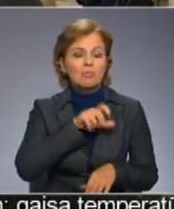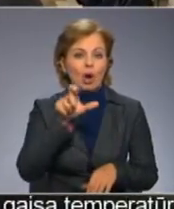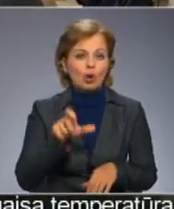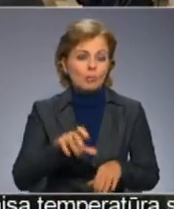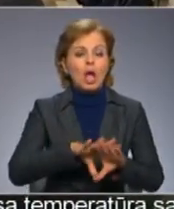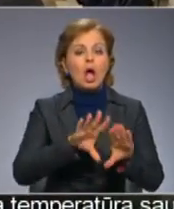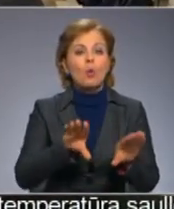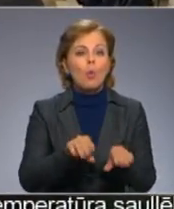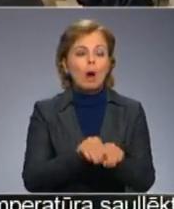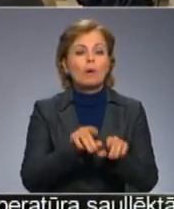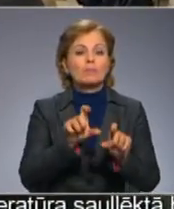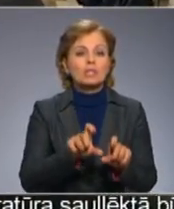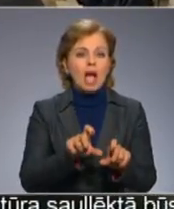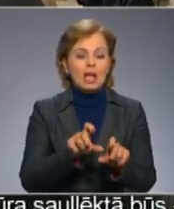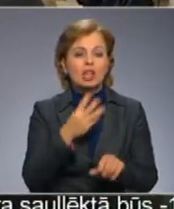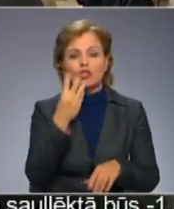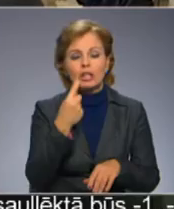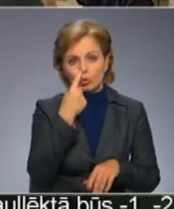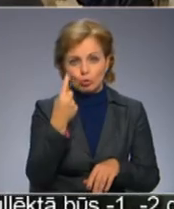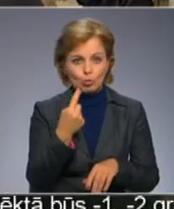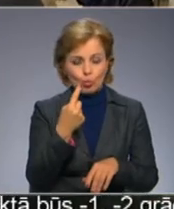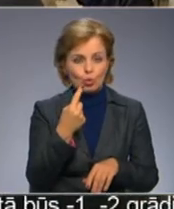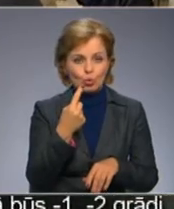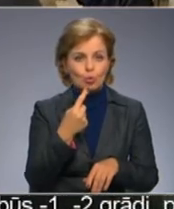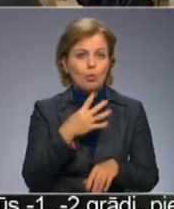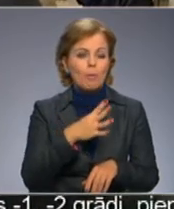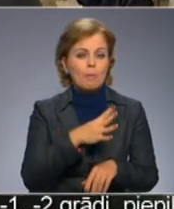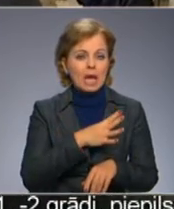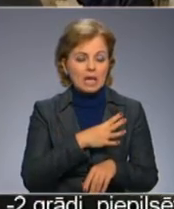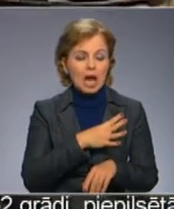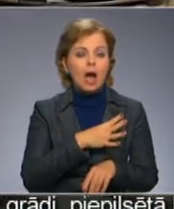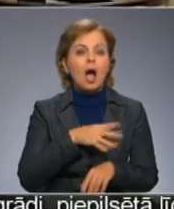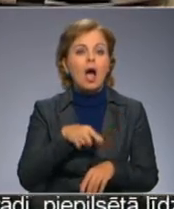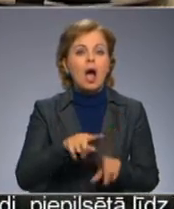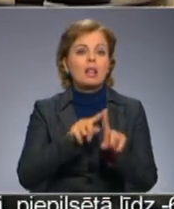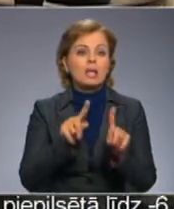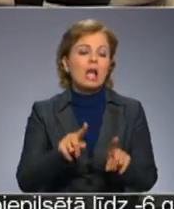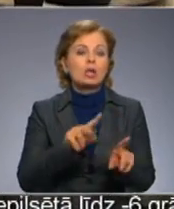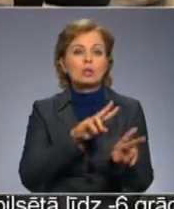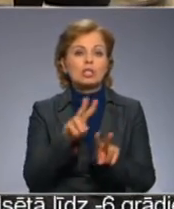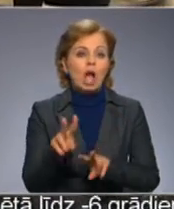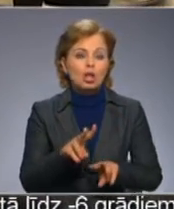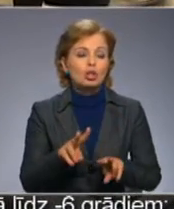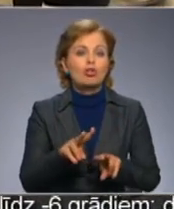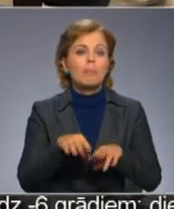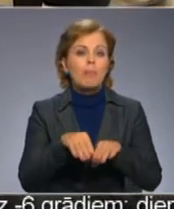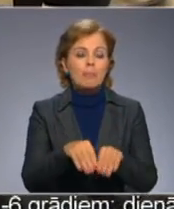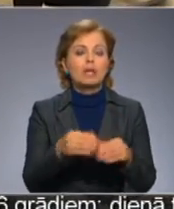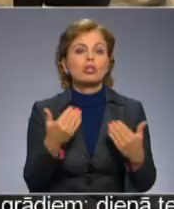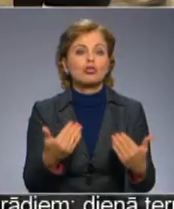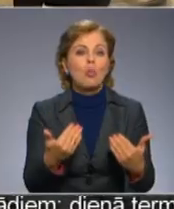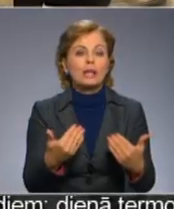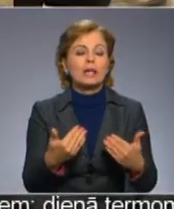kopumā sēde izvērtās 4 stundu garumā. Un tieši tāpēc, lai arī lietas skatīšana pabeidza, jau šodien